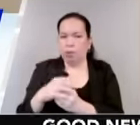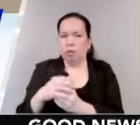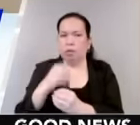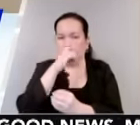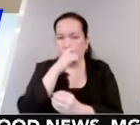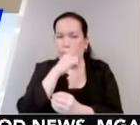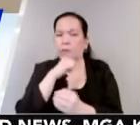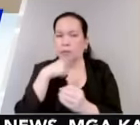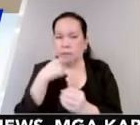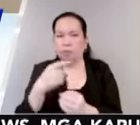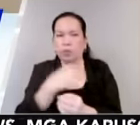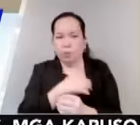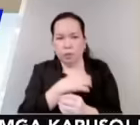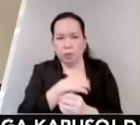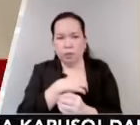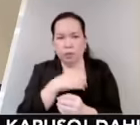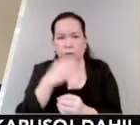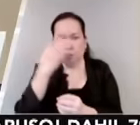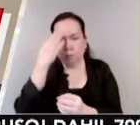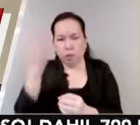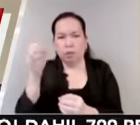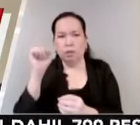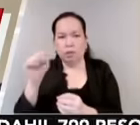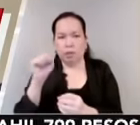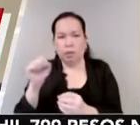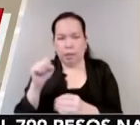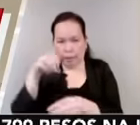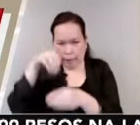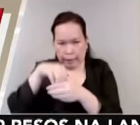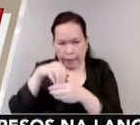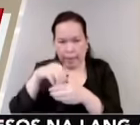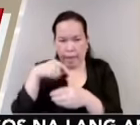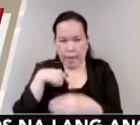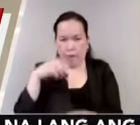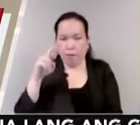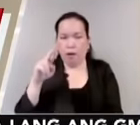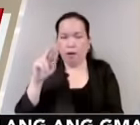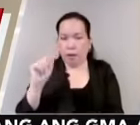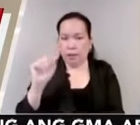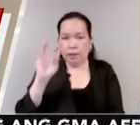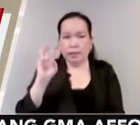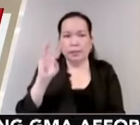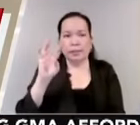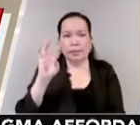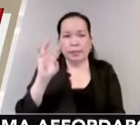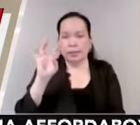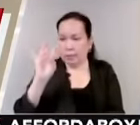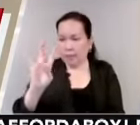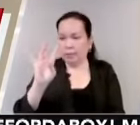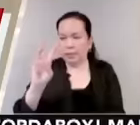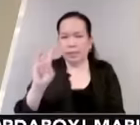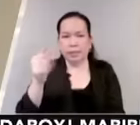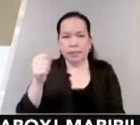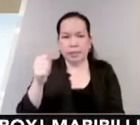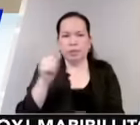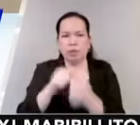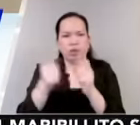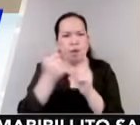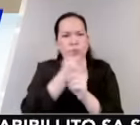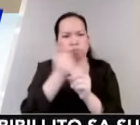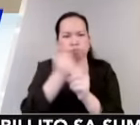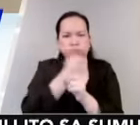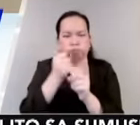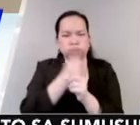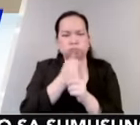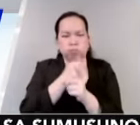Police. Nakapaloob po yung kaso na yun sa RA 7610. So yun po yung physical injuries at saka psychological abuse